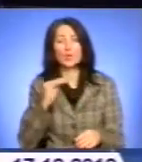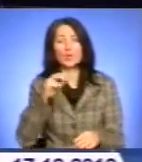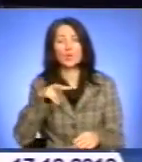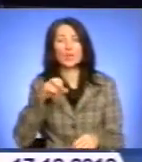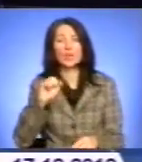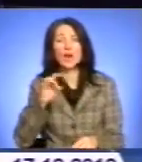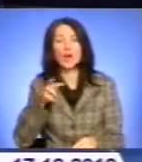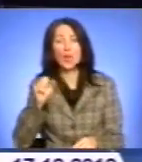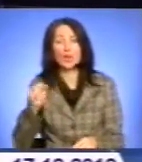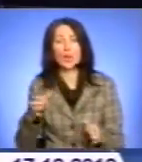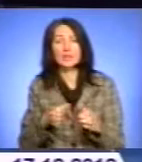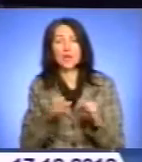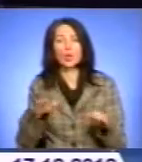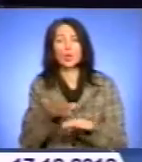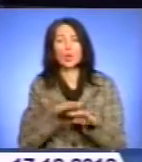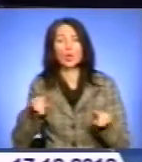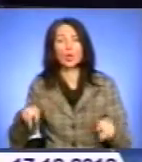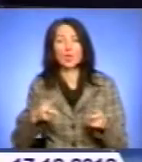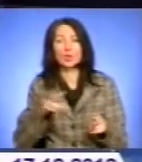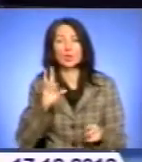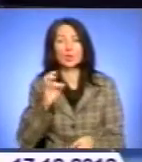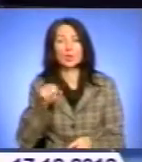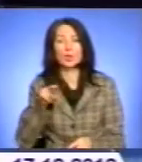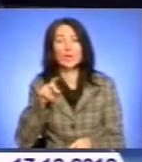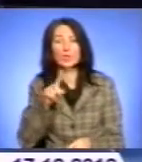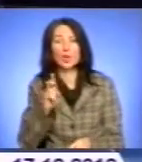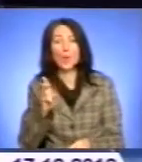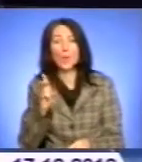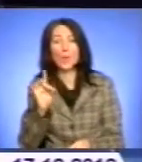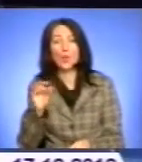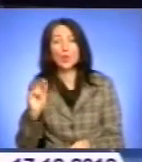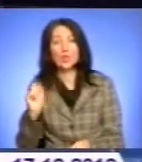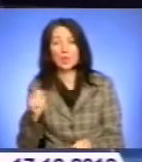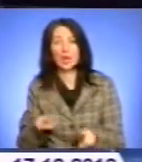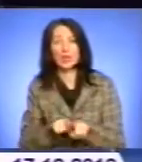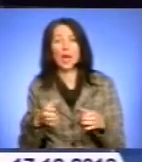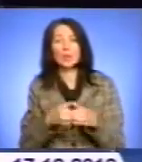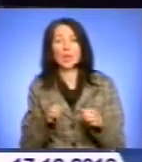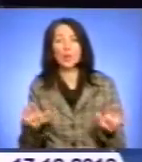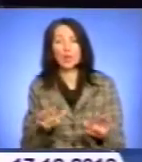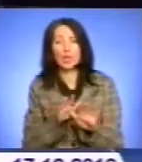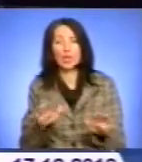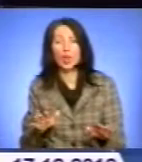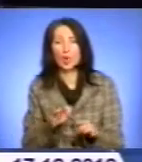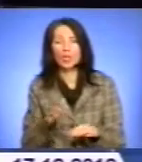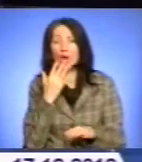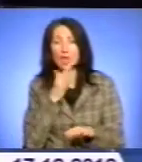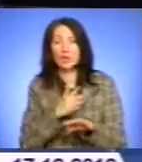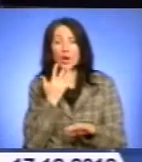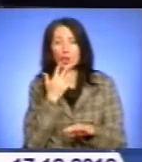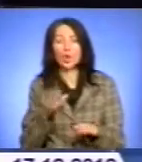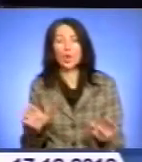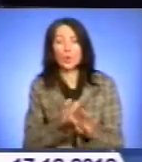філармонії, ансамблю народного танцю «Нацбручанка» та ансамблю народної музики «Візерунок» надано звання академічних. Про це повідомив